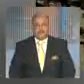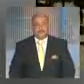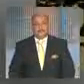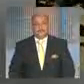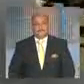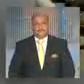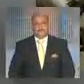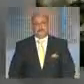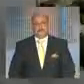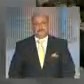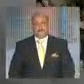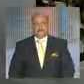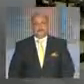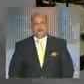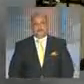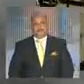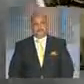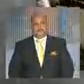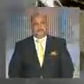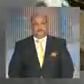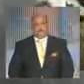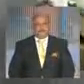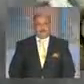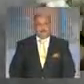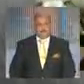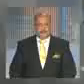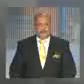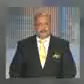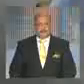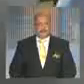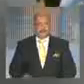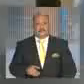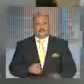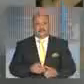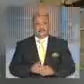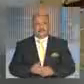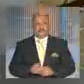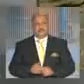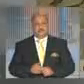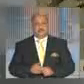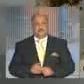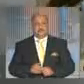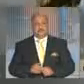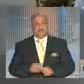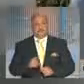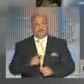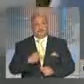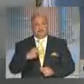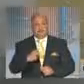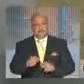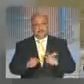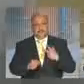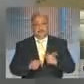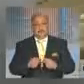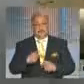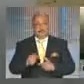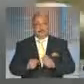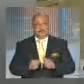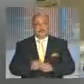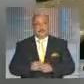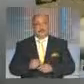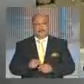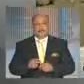قوافل من 20 طبيبا بيطريا تجوب يوميا عددا من المناطق بولاية الكاف لتلقيح قطعان الماشية ضد مرض